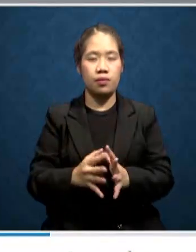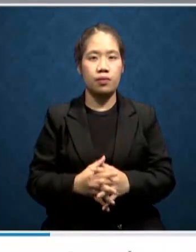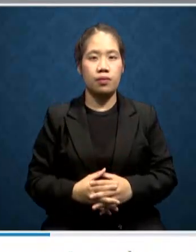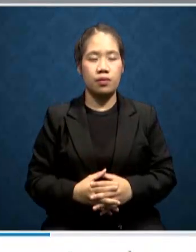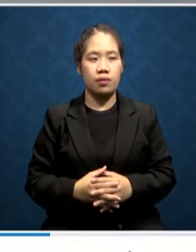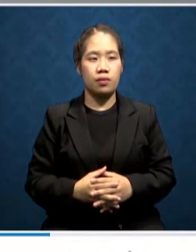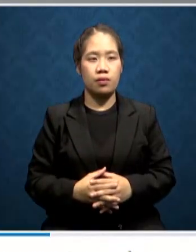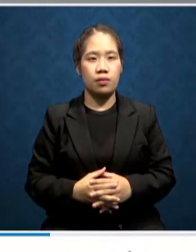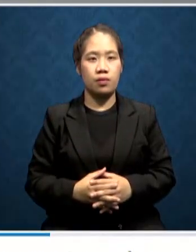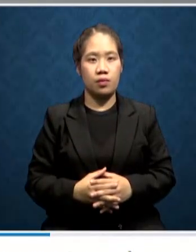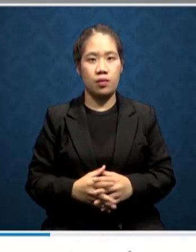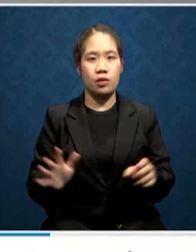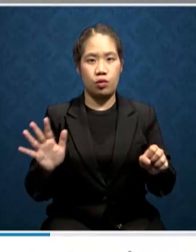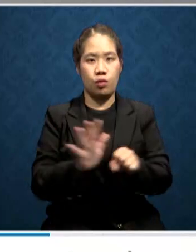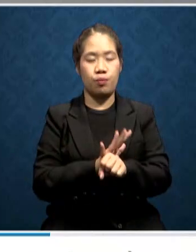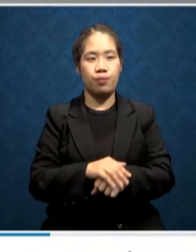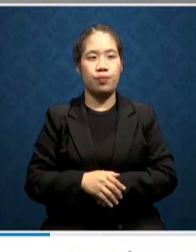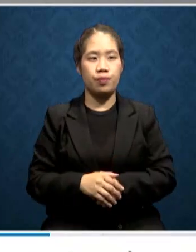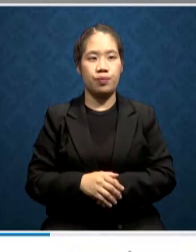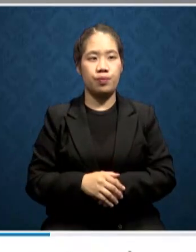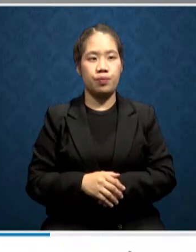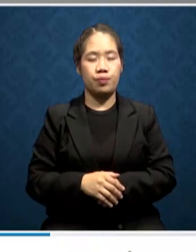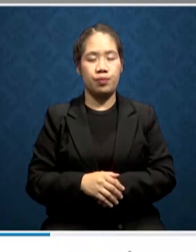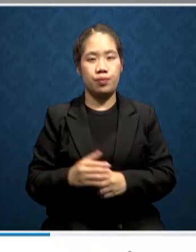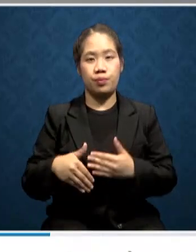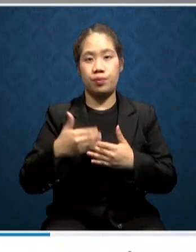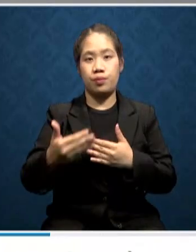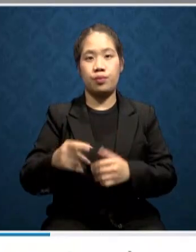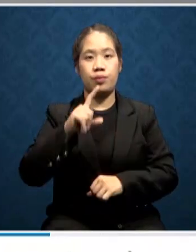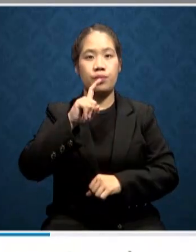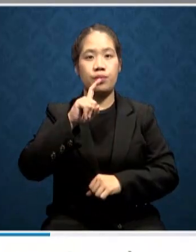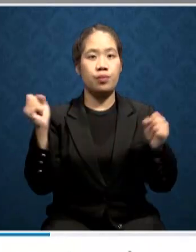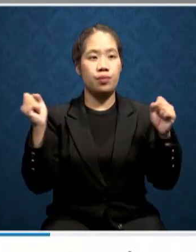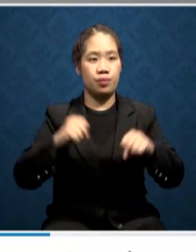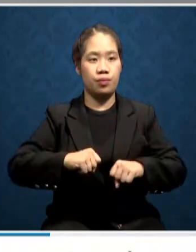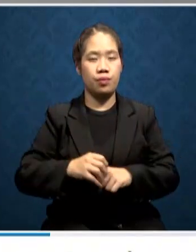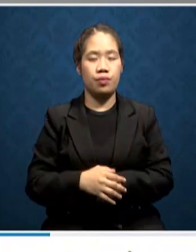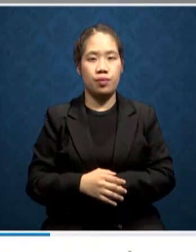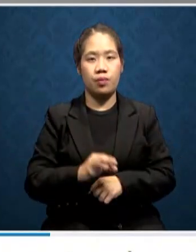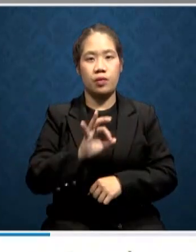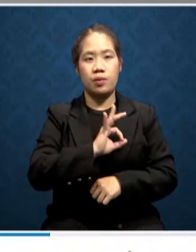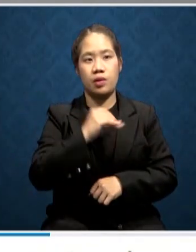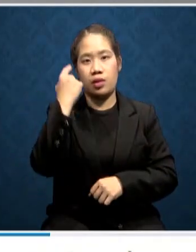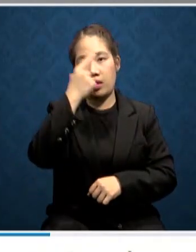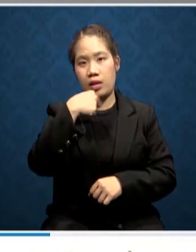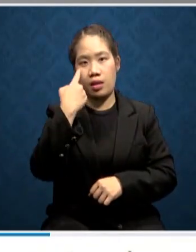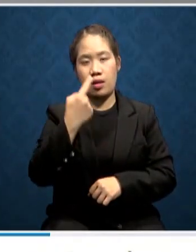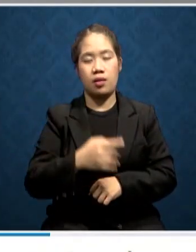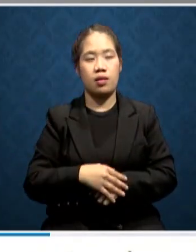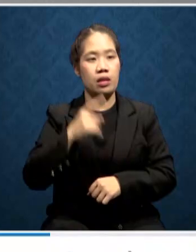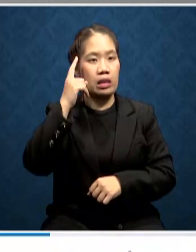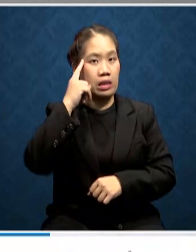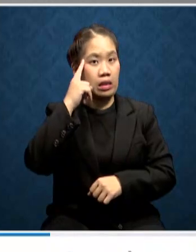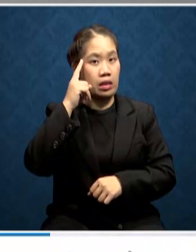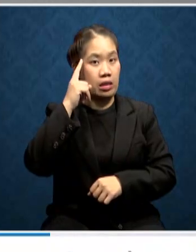บองค์ประชุมครับต่อไปผมจะถามมติครับสมาชิกท่านใดเห็นควร